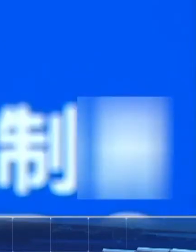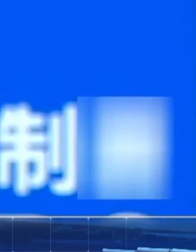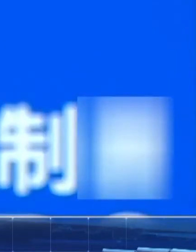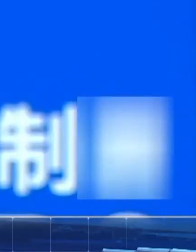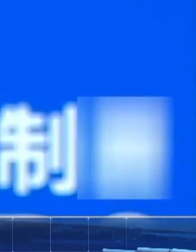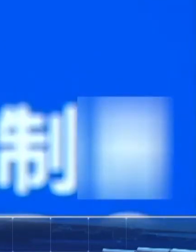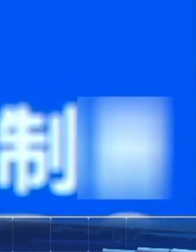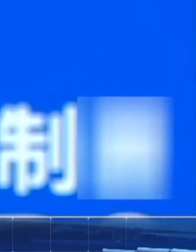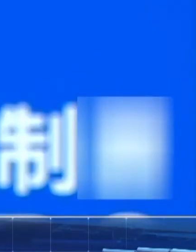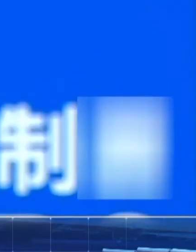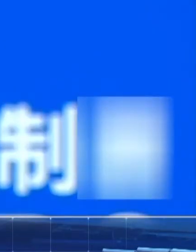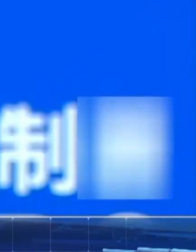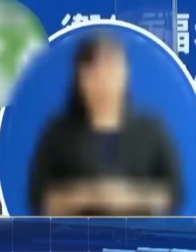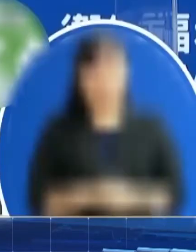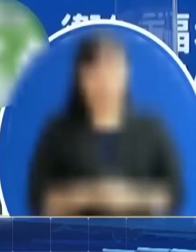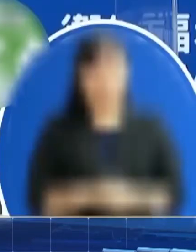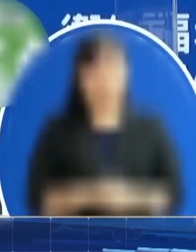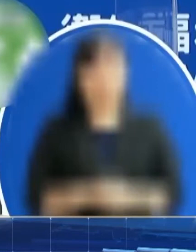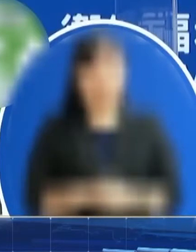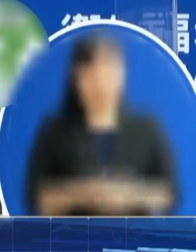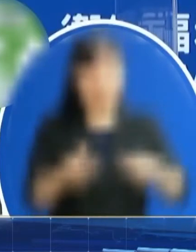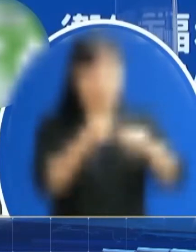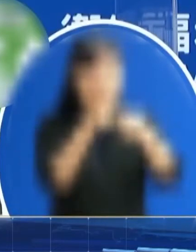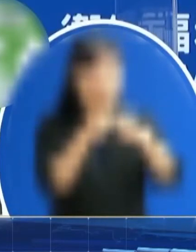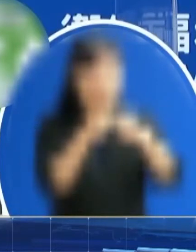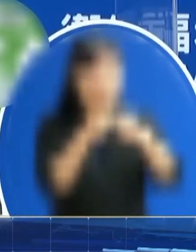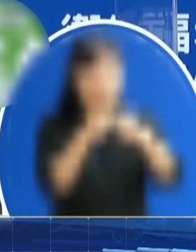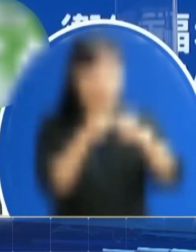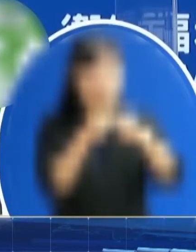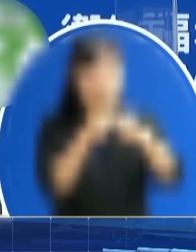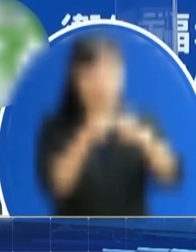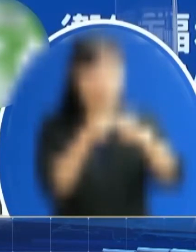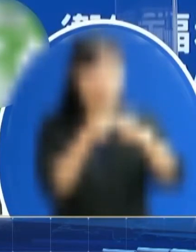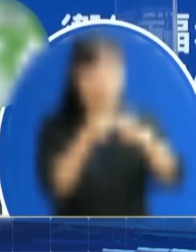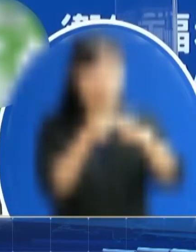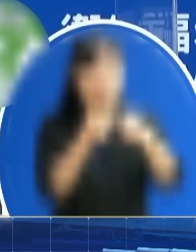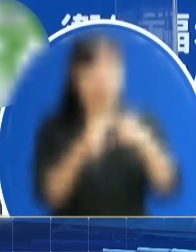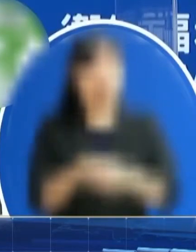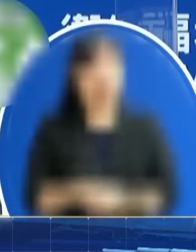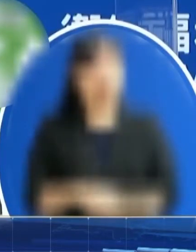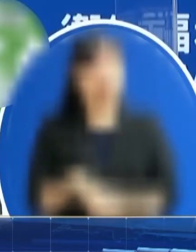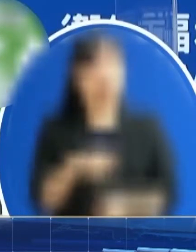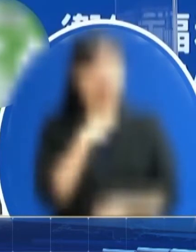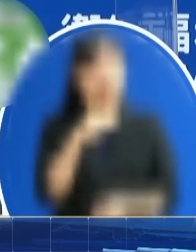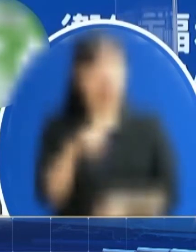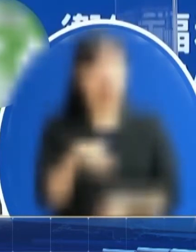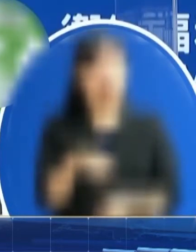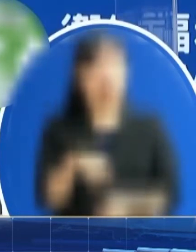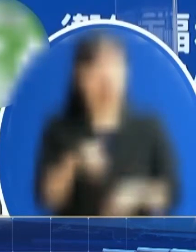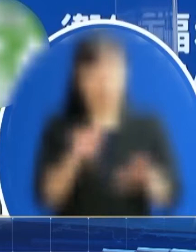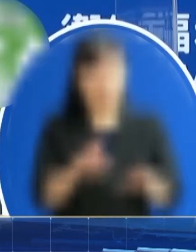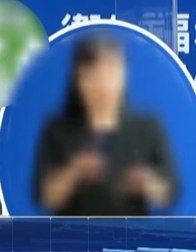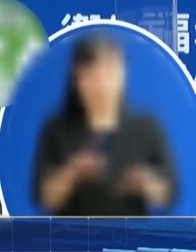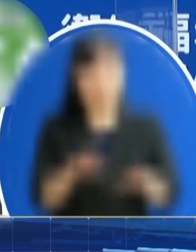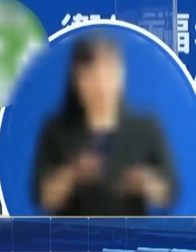讲错，还是不小心说漏嘴？台湾流行疫情指挥中心指挥官陈时中23号下午这么说。 就我们现在